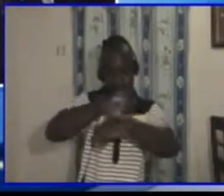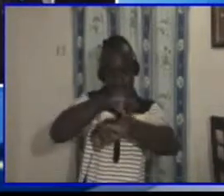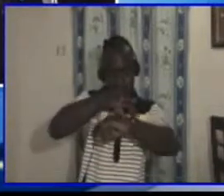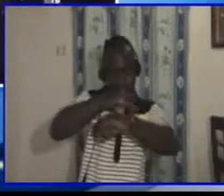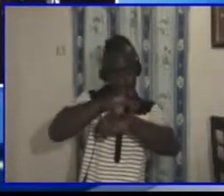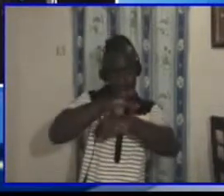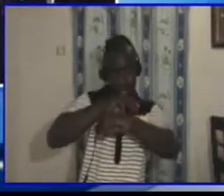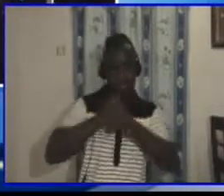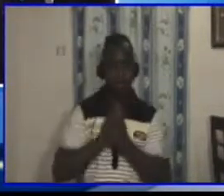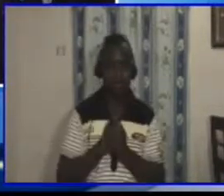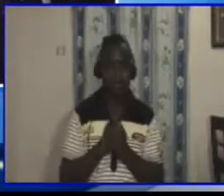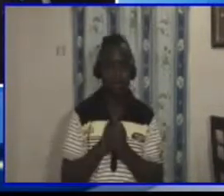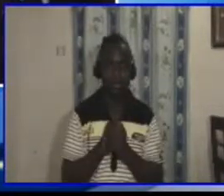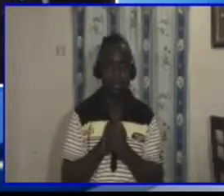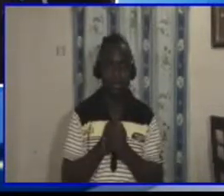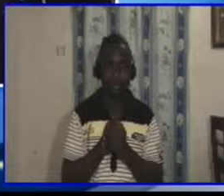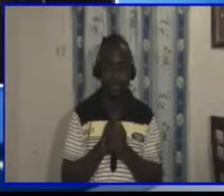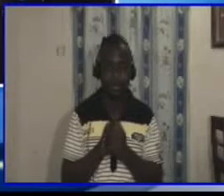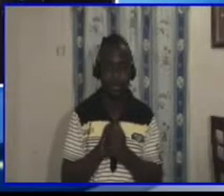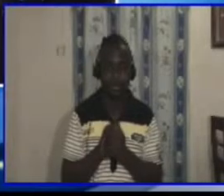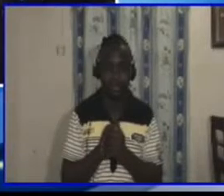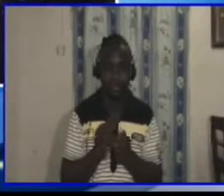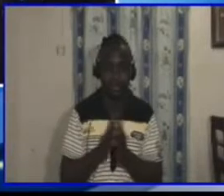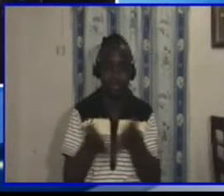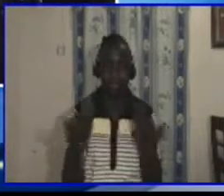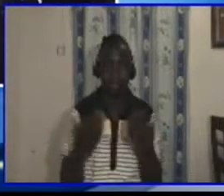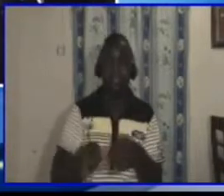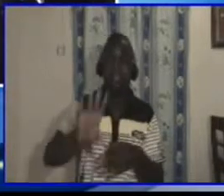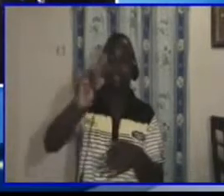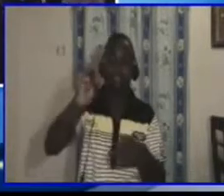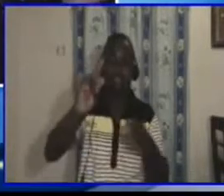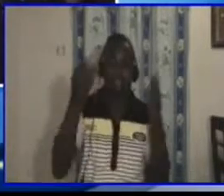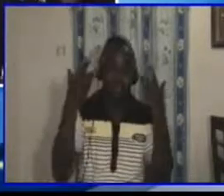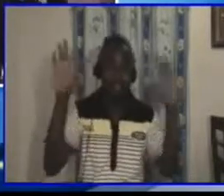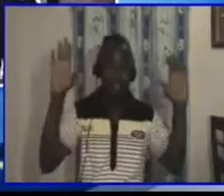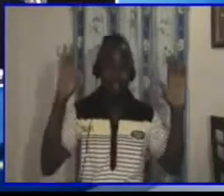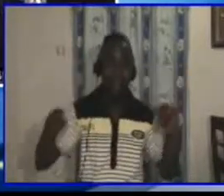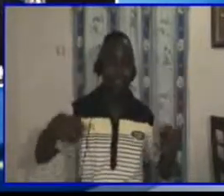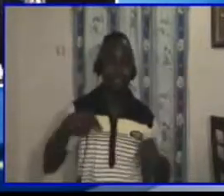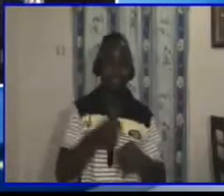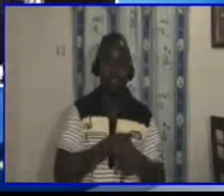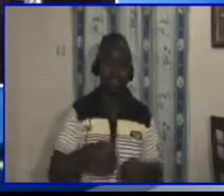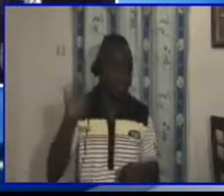emetterà un piede sul mare è un piede sulla terra